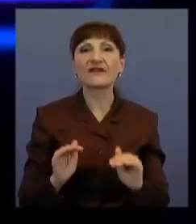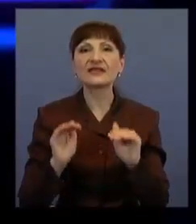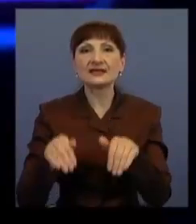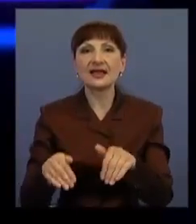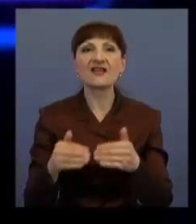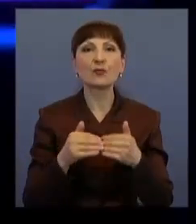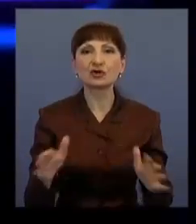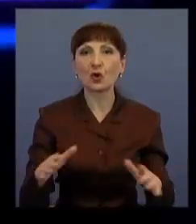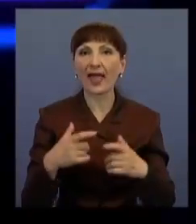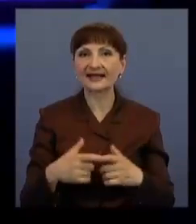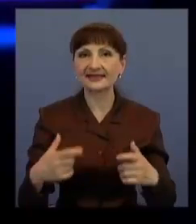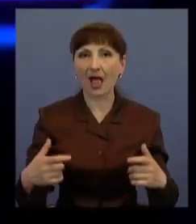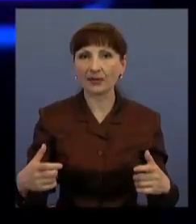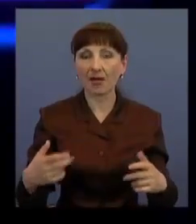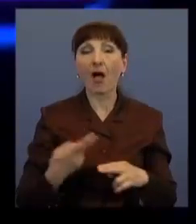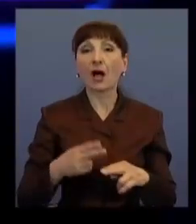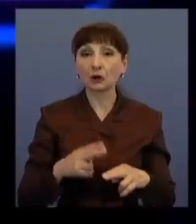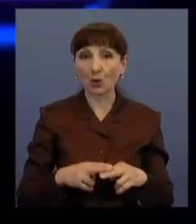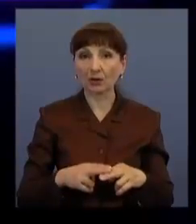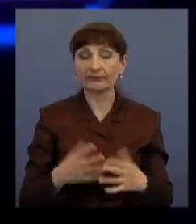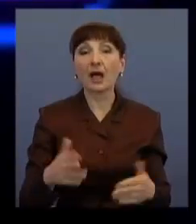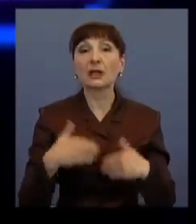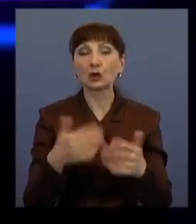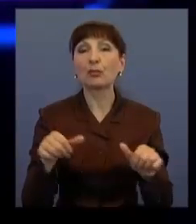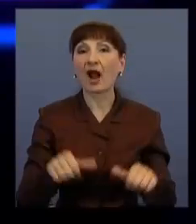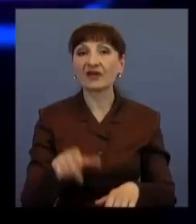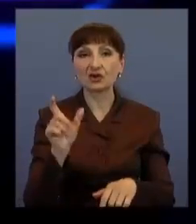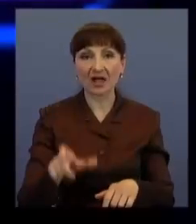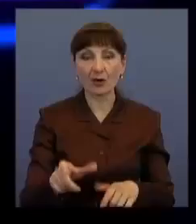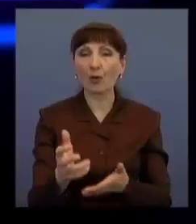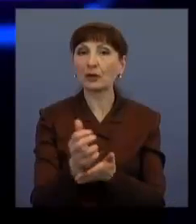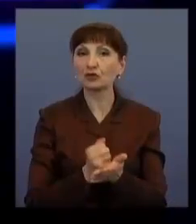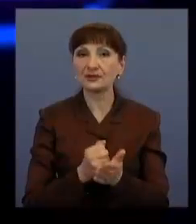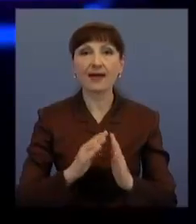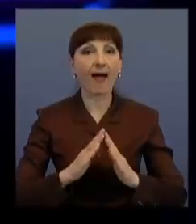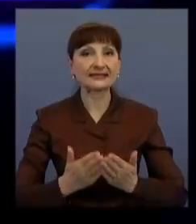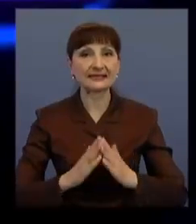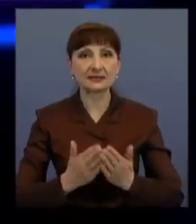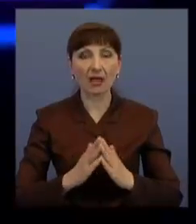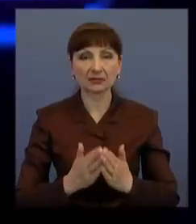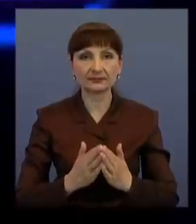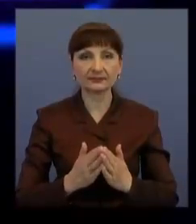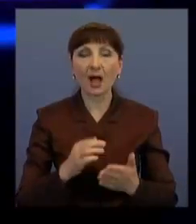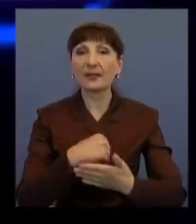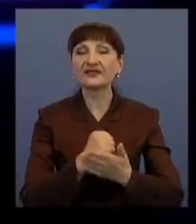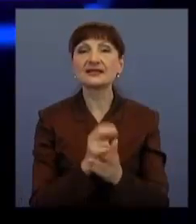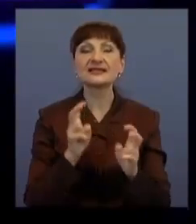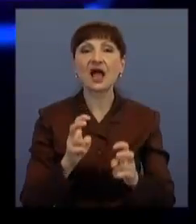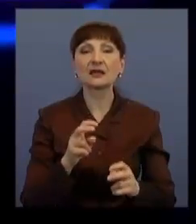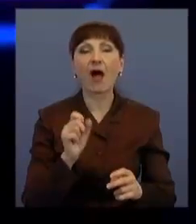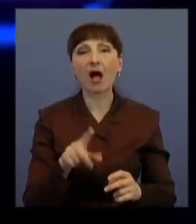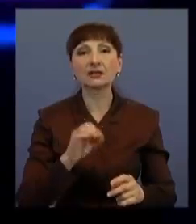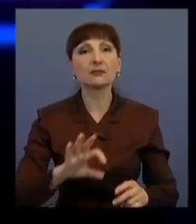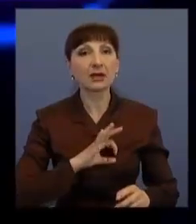внедрили выпускные экзамены, которые, собственно, дают право человеку получить аттестат, подтвердить звание Алтынбельга, и